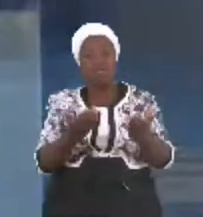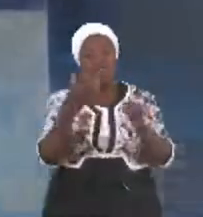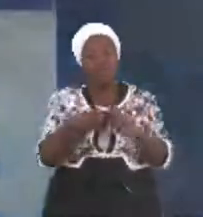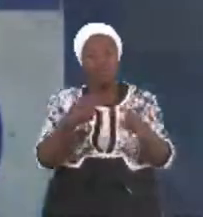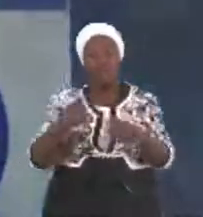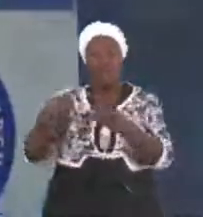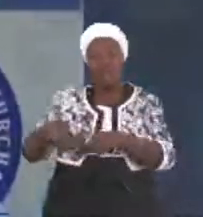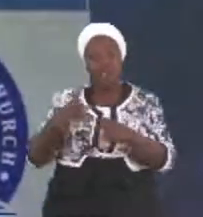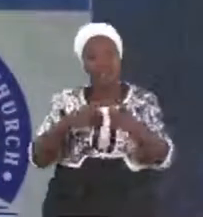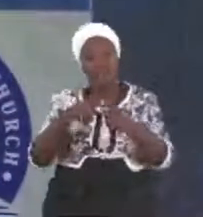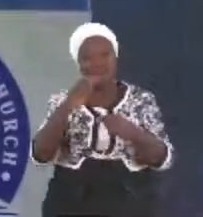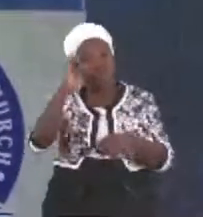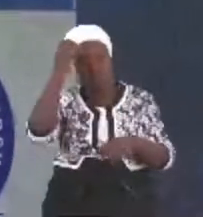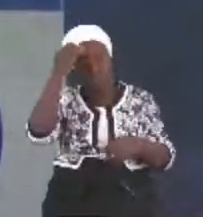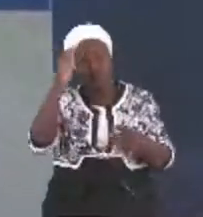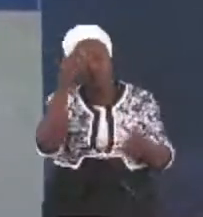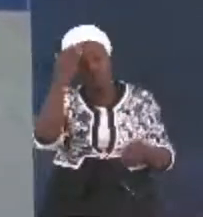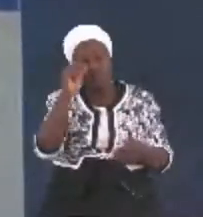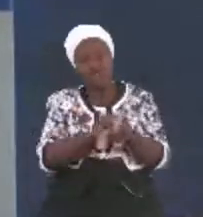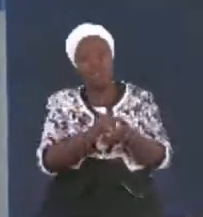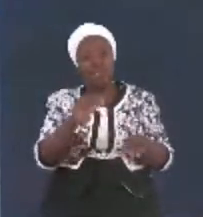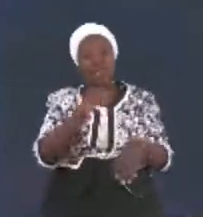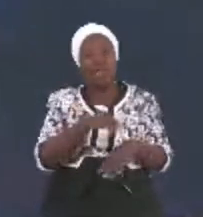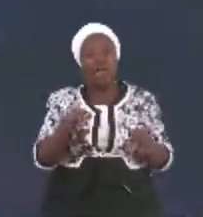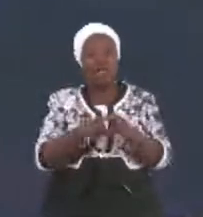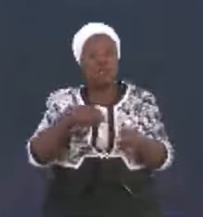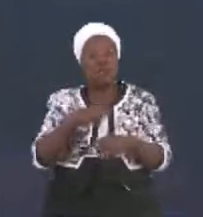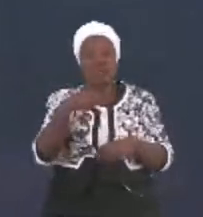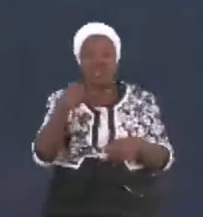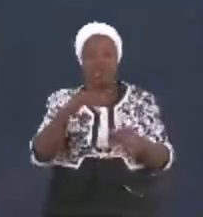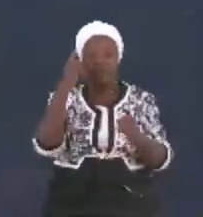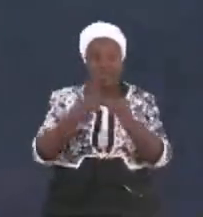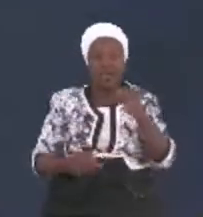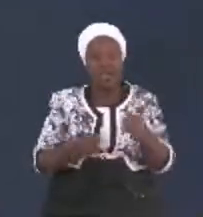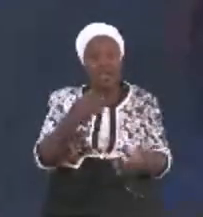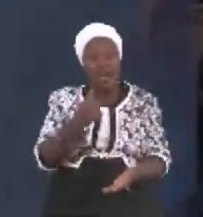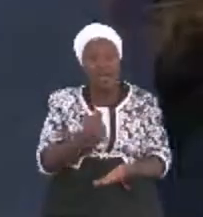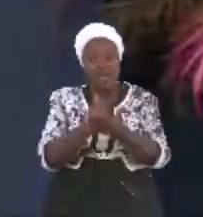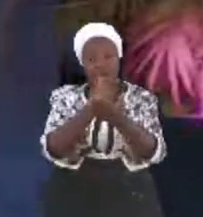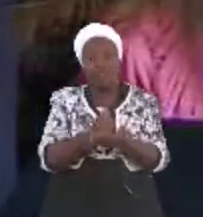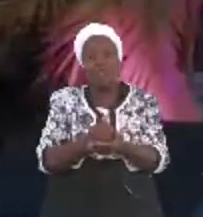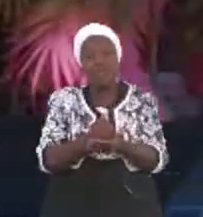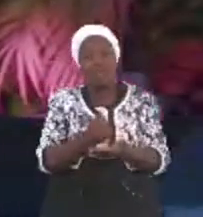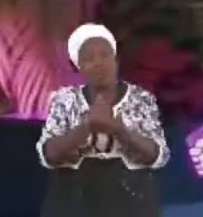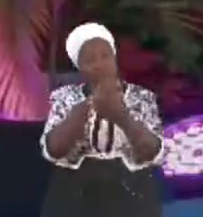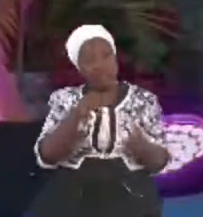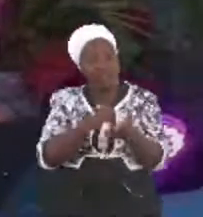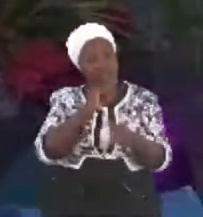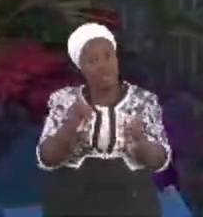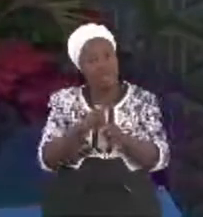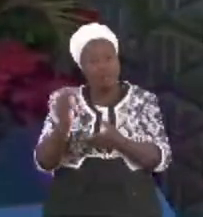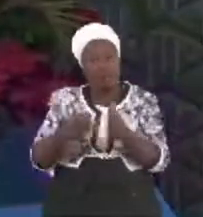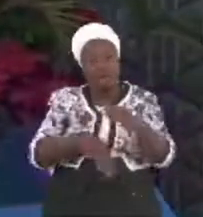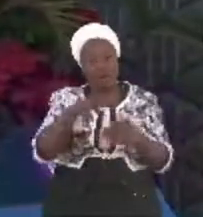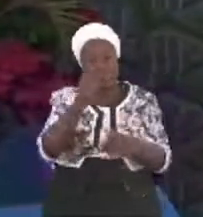cœur. Et il sait, comme nous dirons le dernier Amen, c'est comme s'il étend la main et il